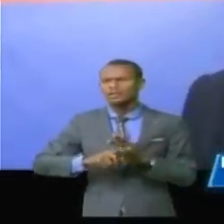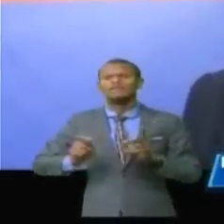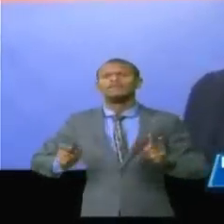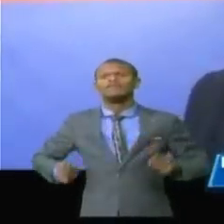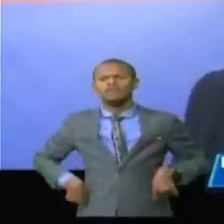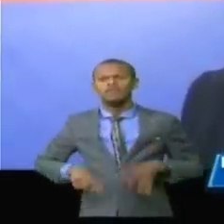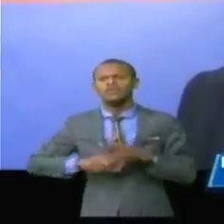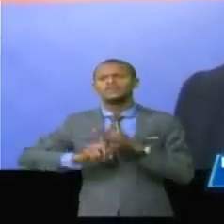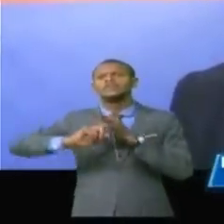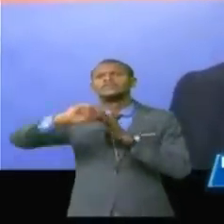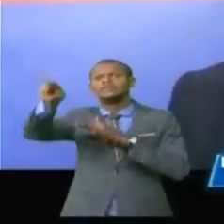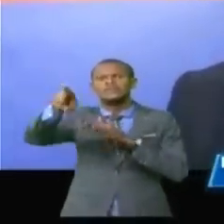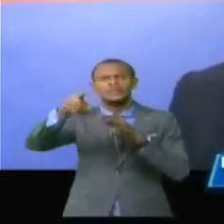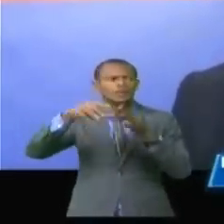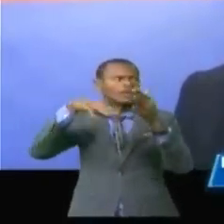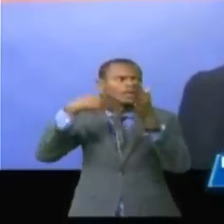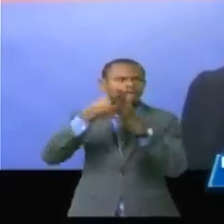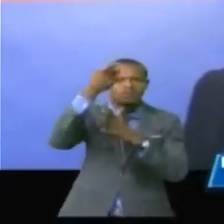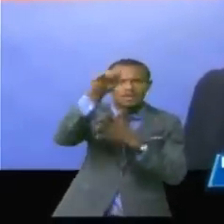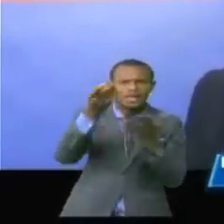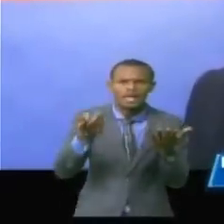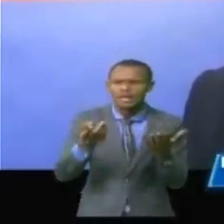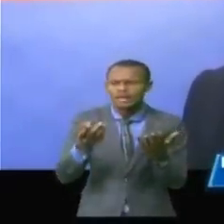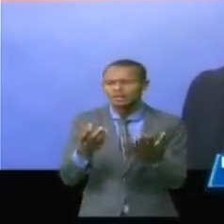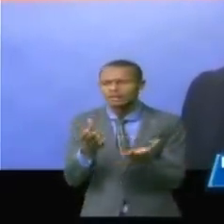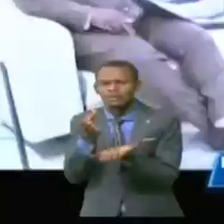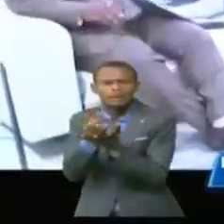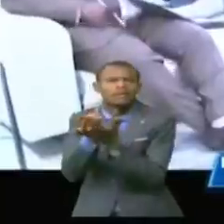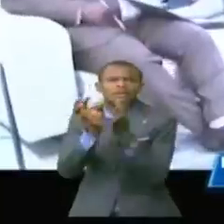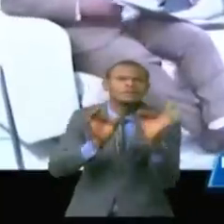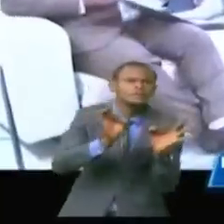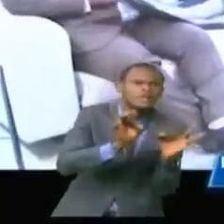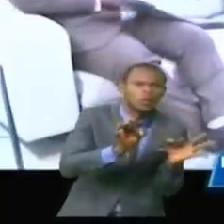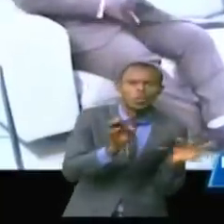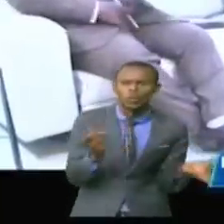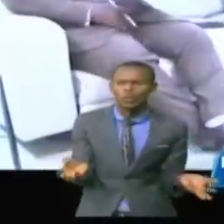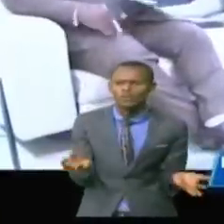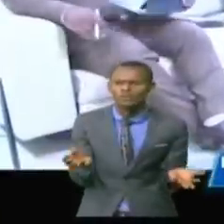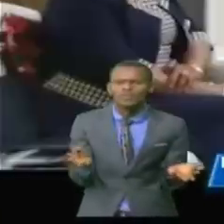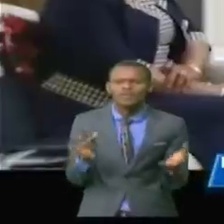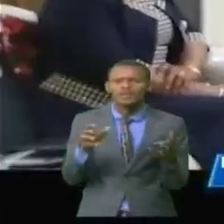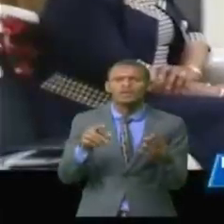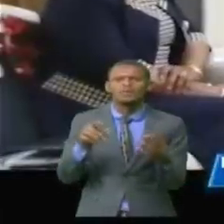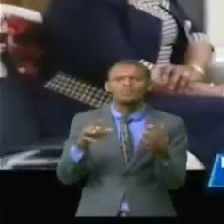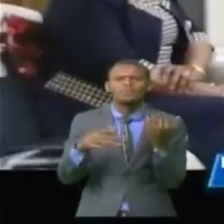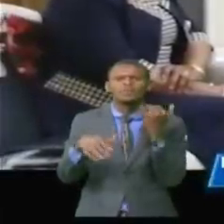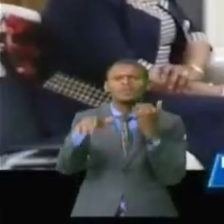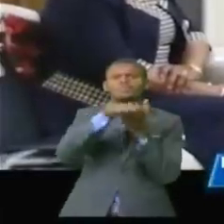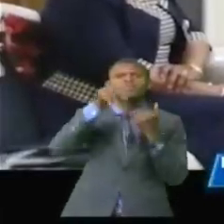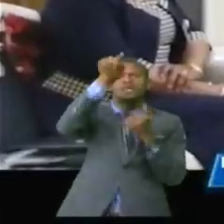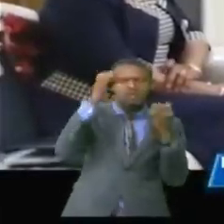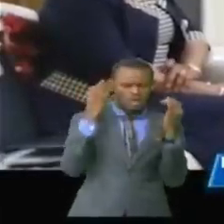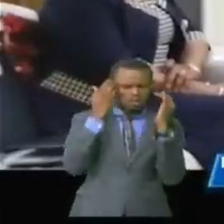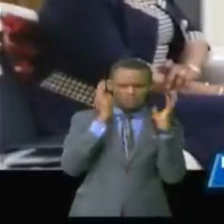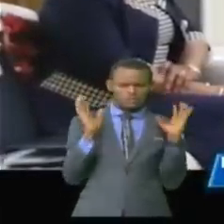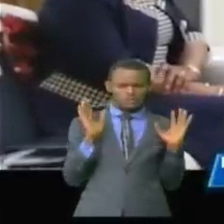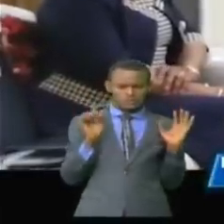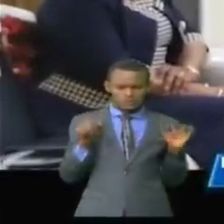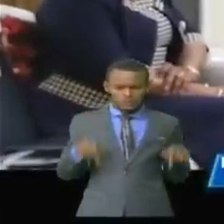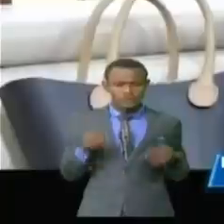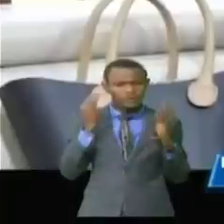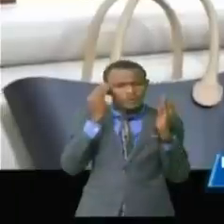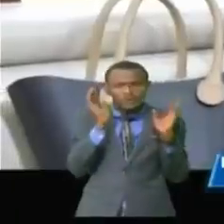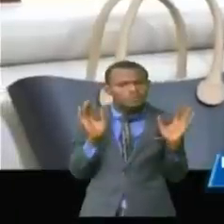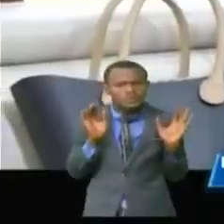aussi insidieux que dévastateur. C'est dans ce cadre que les Nations Unies se sont accordées à ratifier et